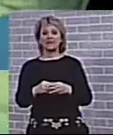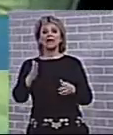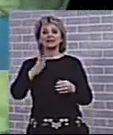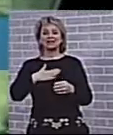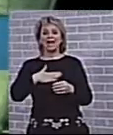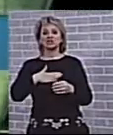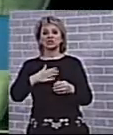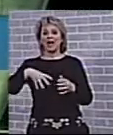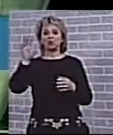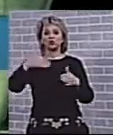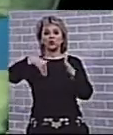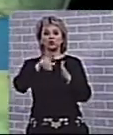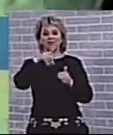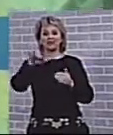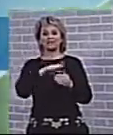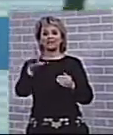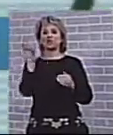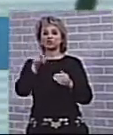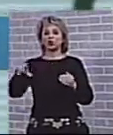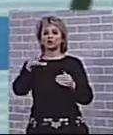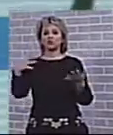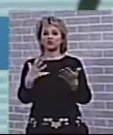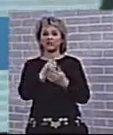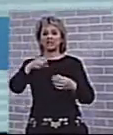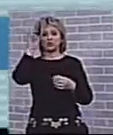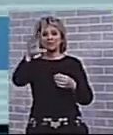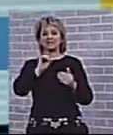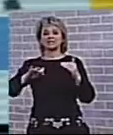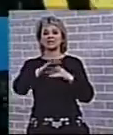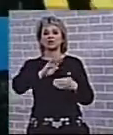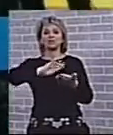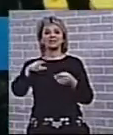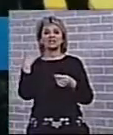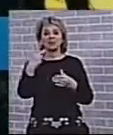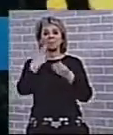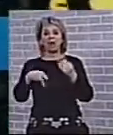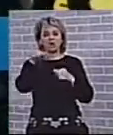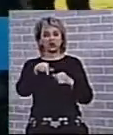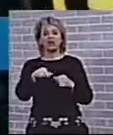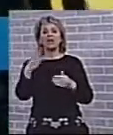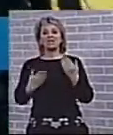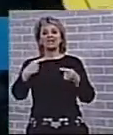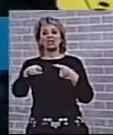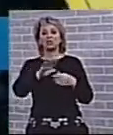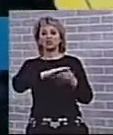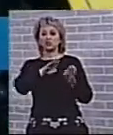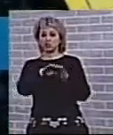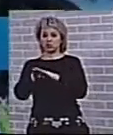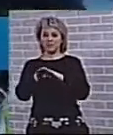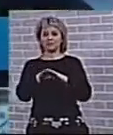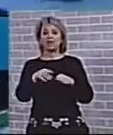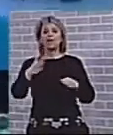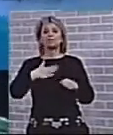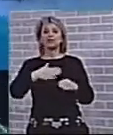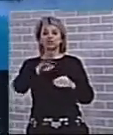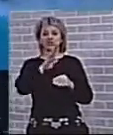Наш гандбол – лучший в России. Ростов-Дон выиграл чемпионат страны без единого поражения или даже ничьей. Мы